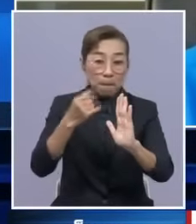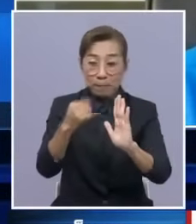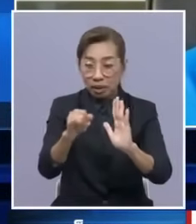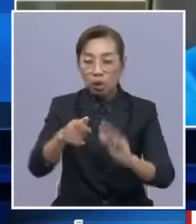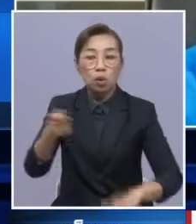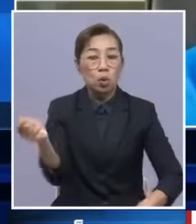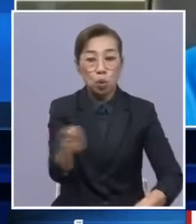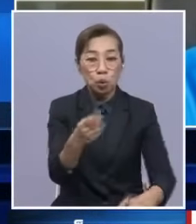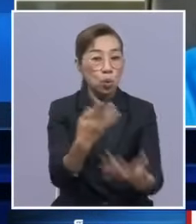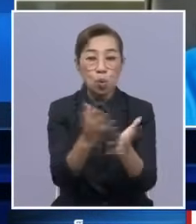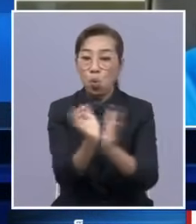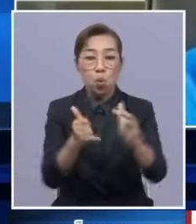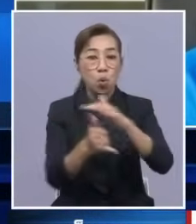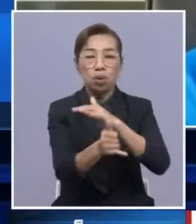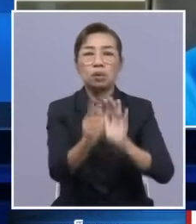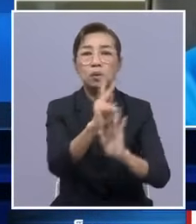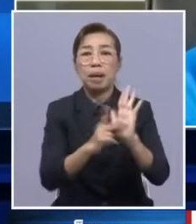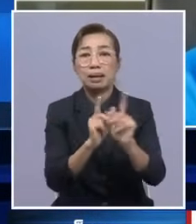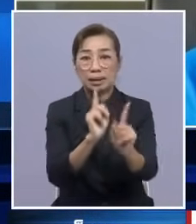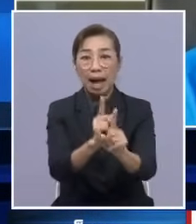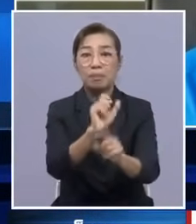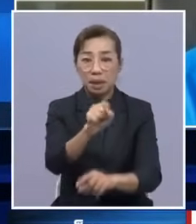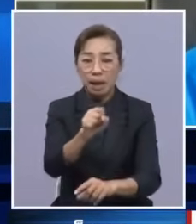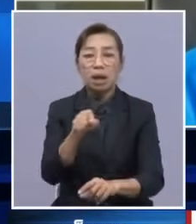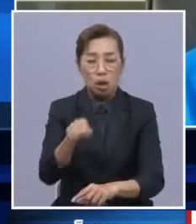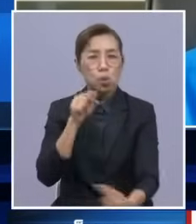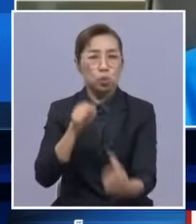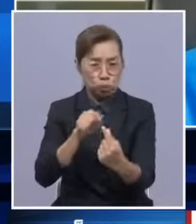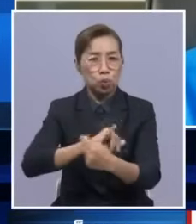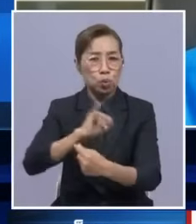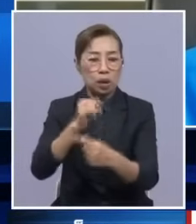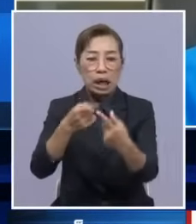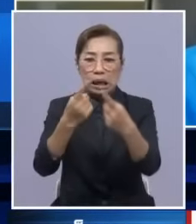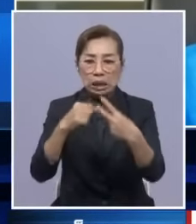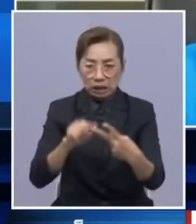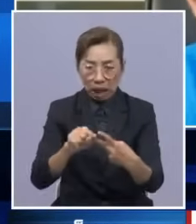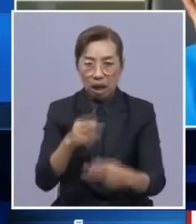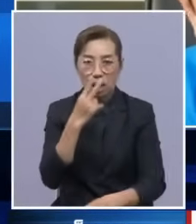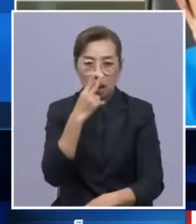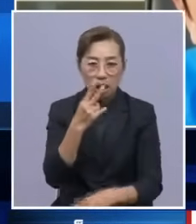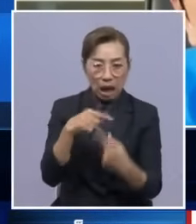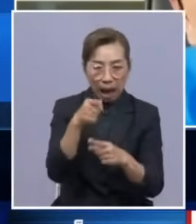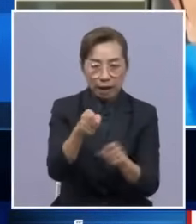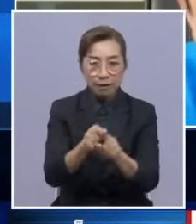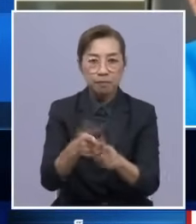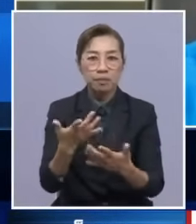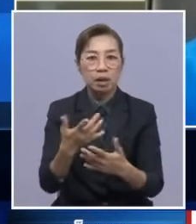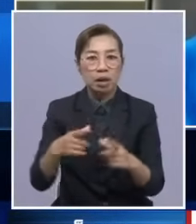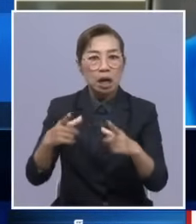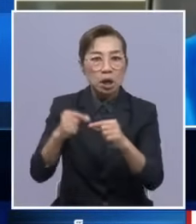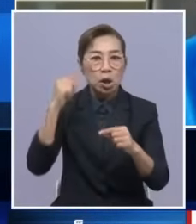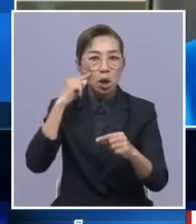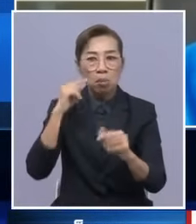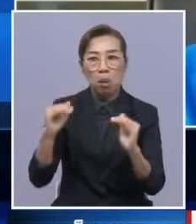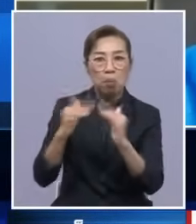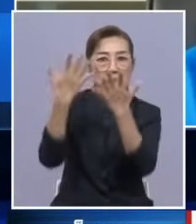ทษทันของตัวเองตามกฎหมายซึ่งก็ถือเป็นเรื่องที่สมควรแล้วแต่กรณีนี้เนี่ยจะต้องยกเว้นผู้ที่ถูกดำเนินคดีอย่างไม่เป็น